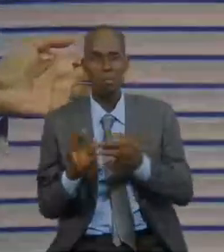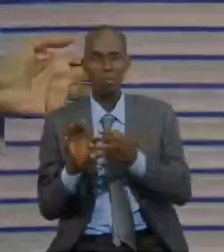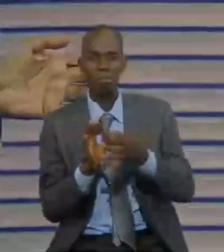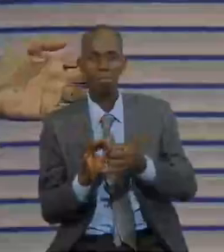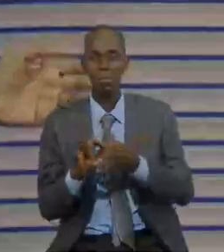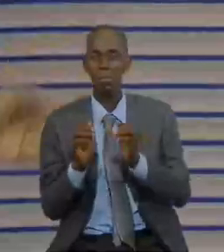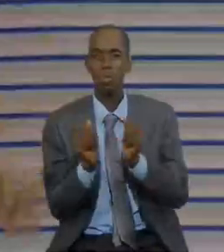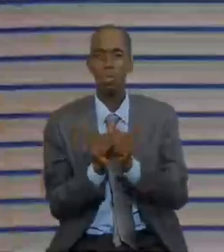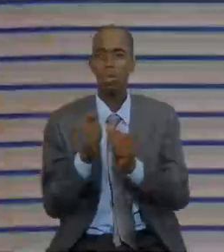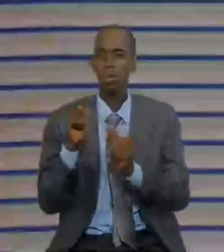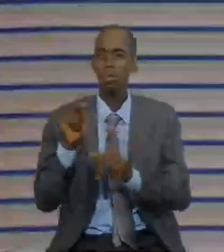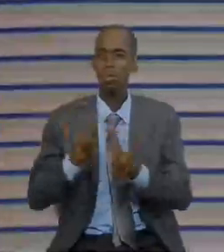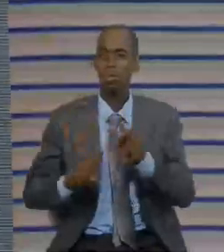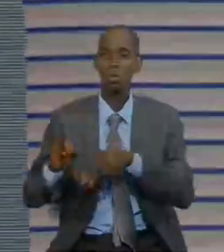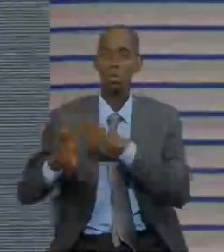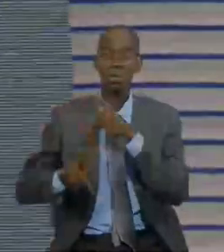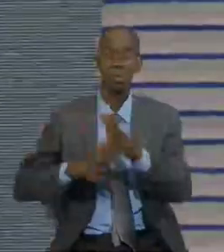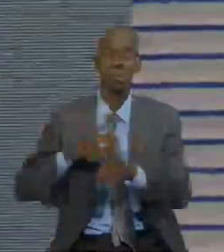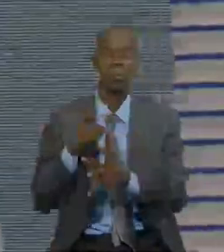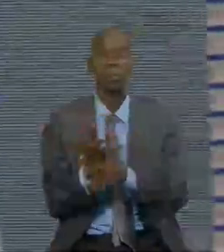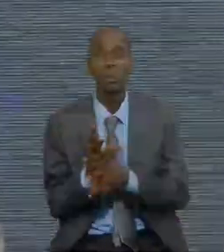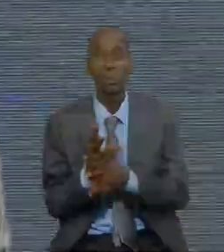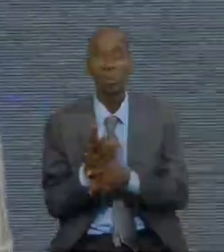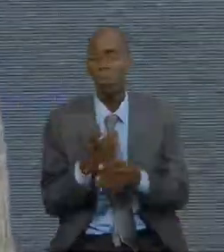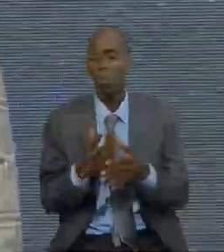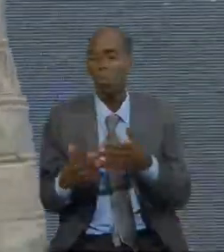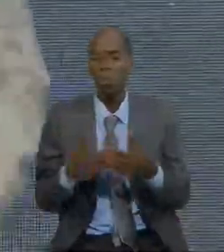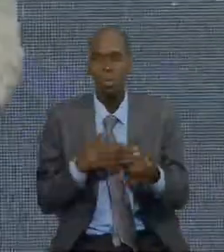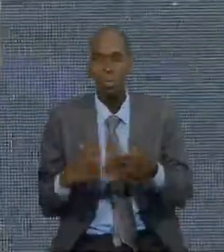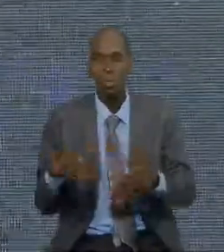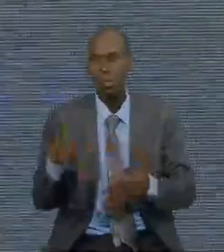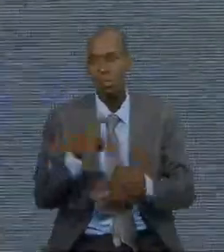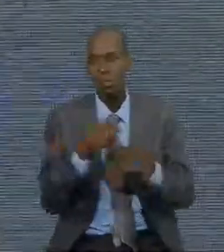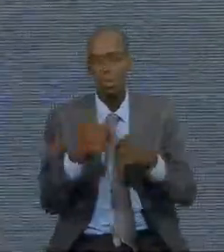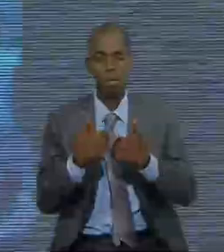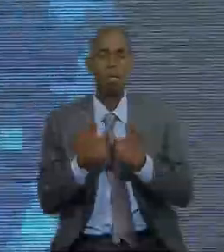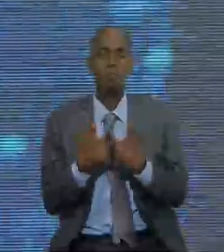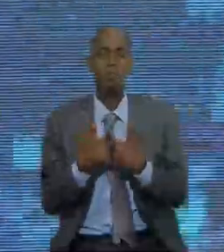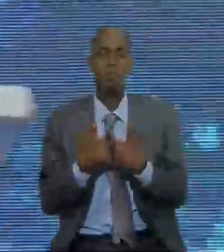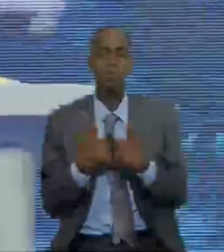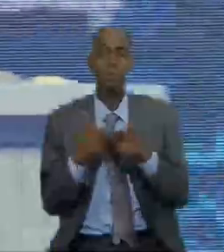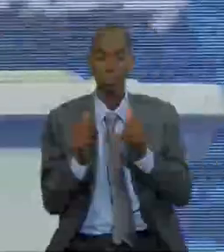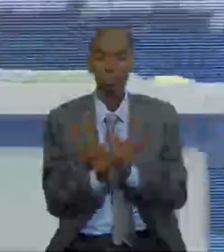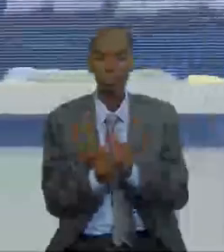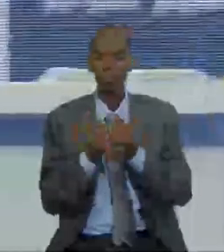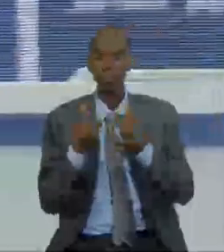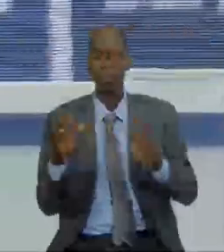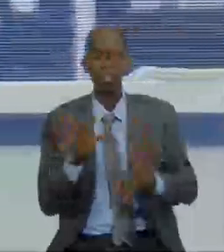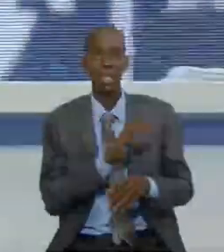l'interaction la connexion avec les gens du monde peu importe ce que tu as